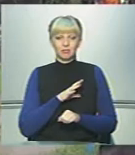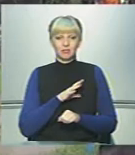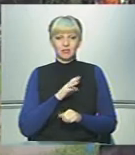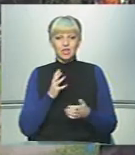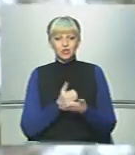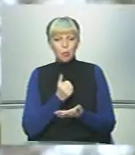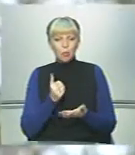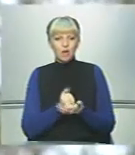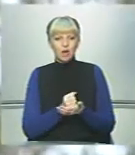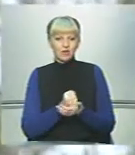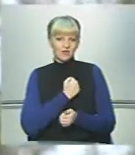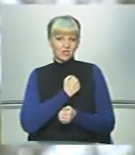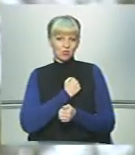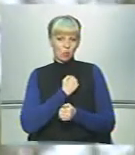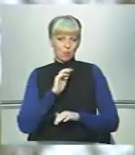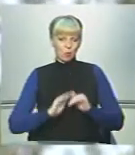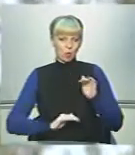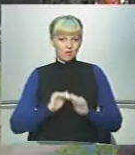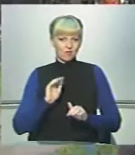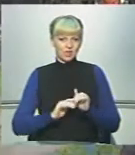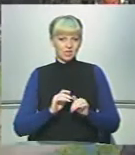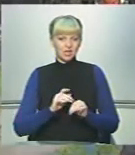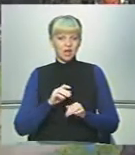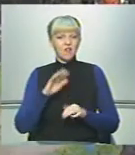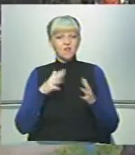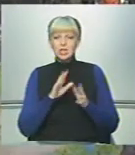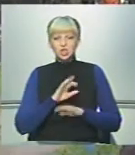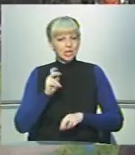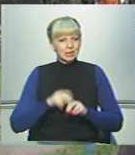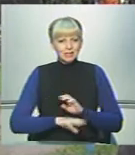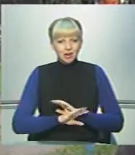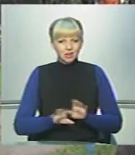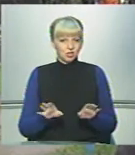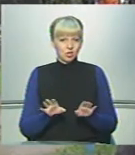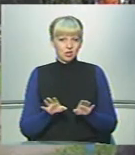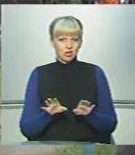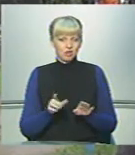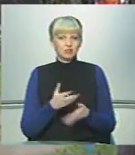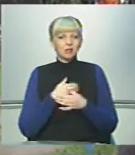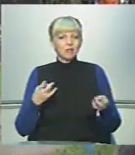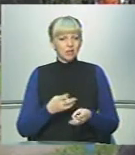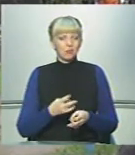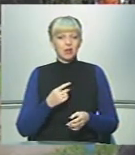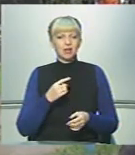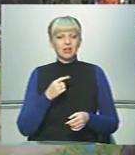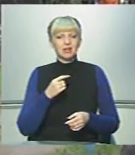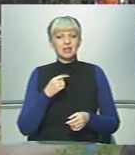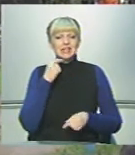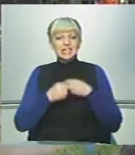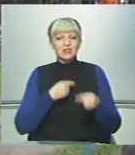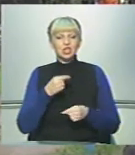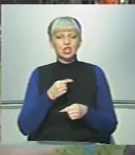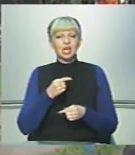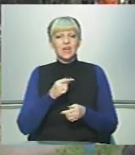здобуваючи військову професію. Війна ще не закінчилась. І нам треба назавжди вичеркнути слово